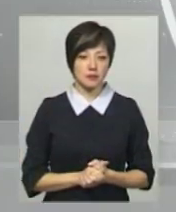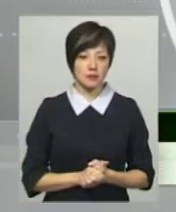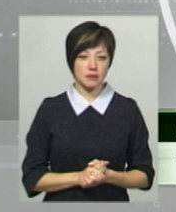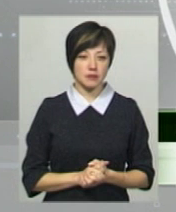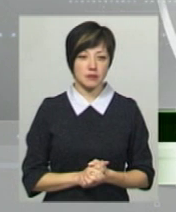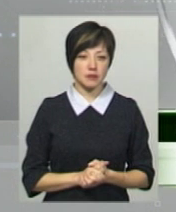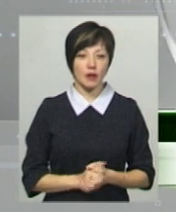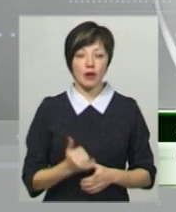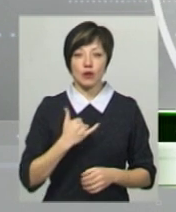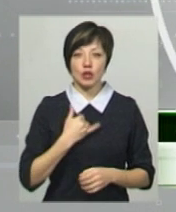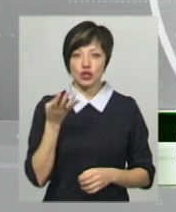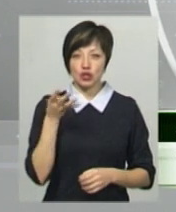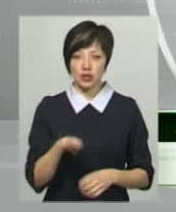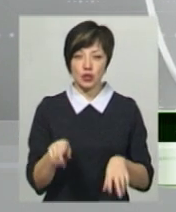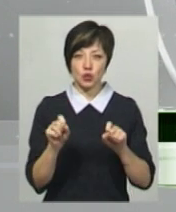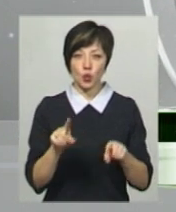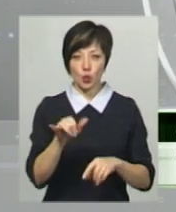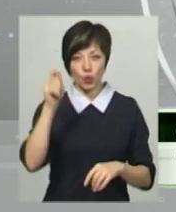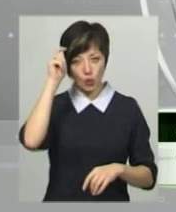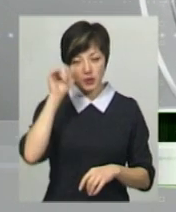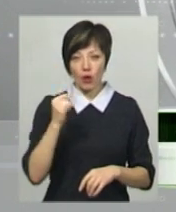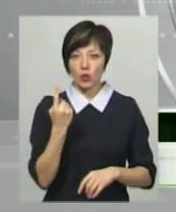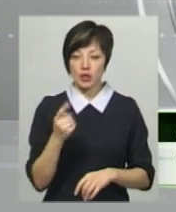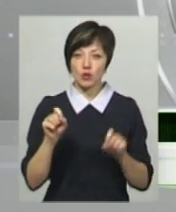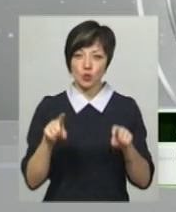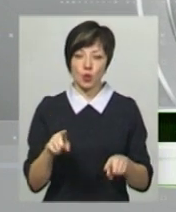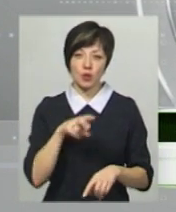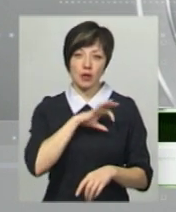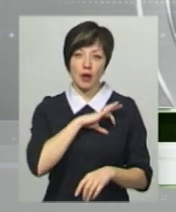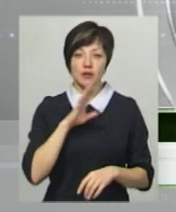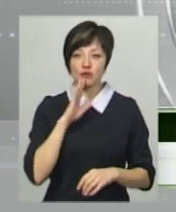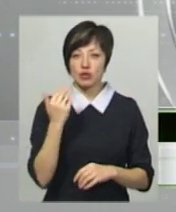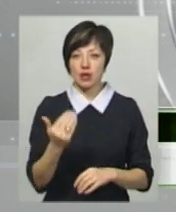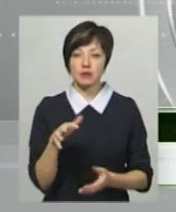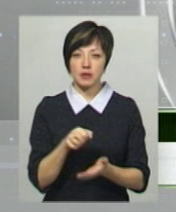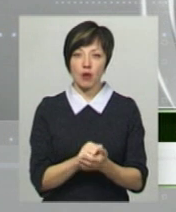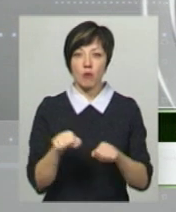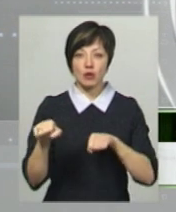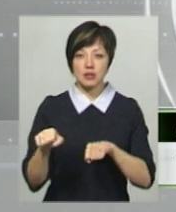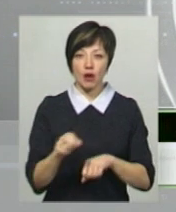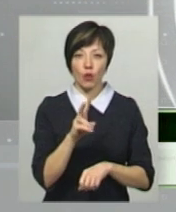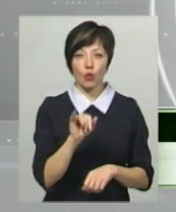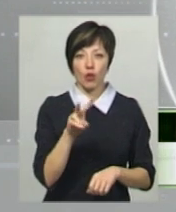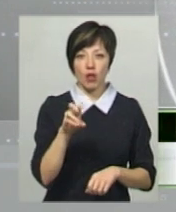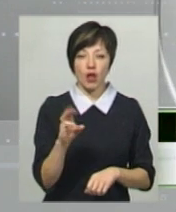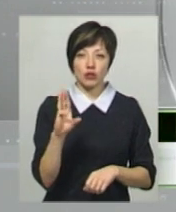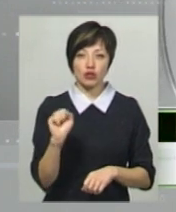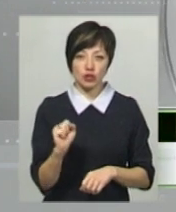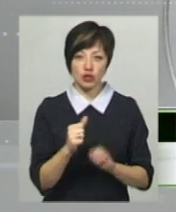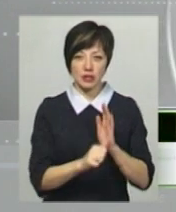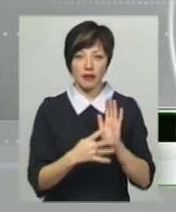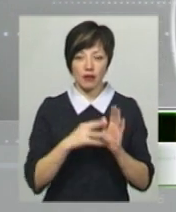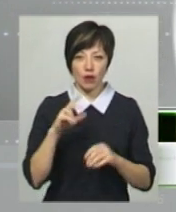В нас 4 золота у хлопців і 1 золото у дівчат. Золото вибороли боксери Кулеша 69